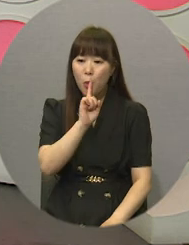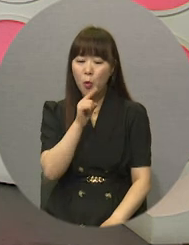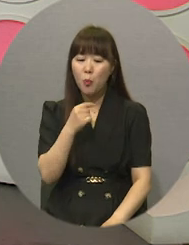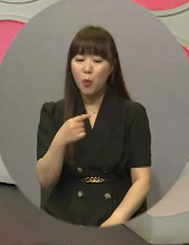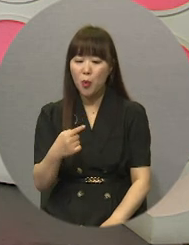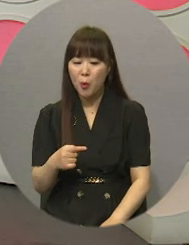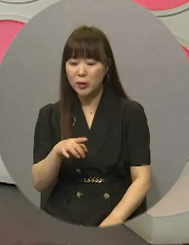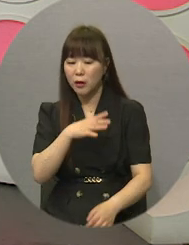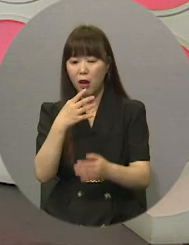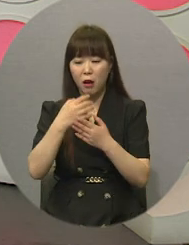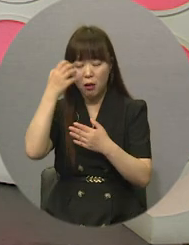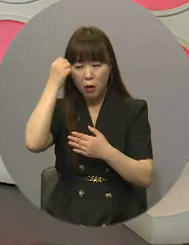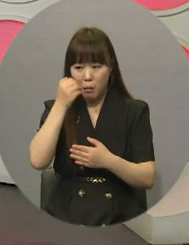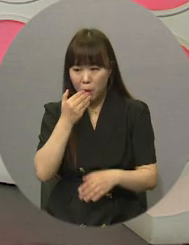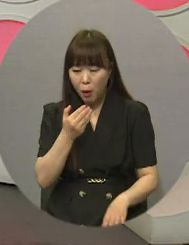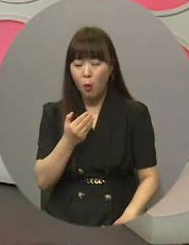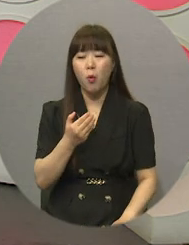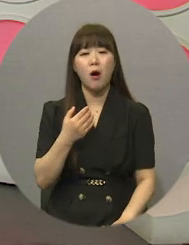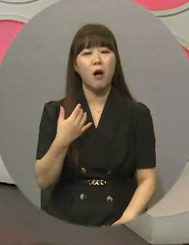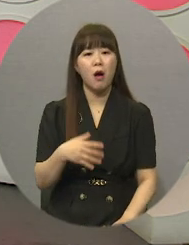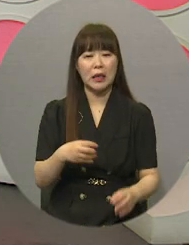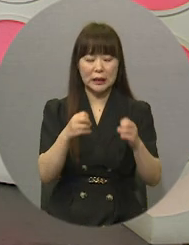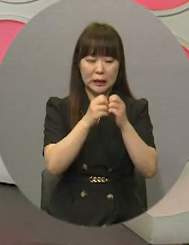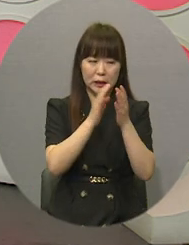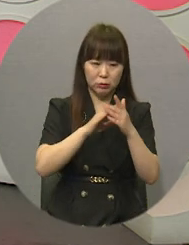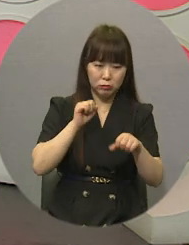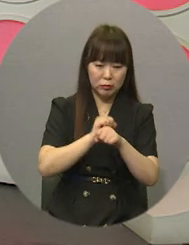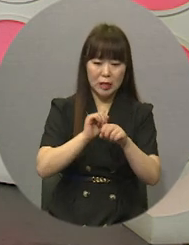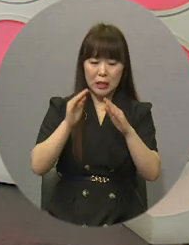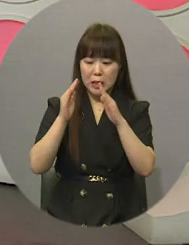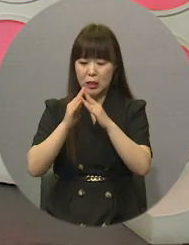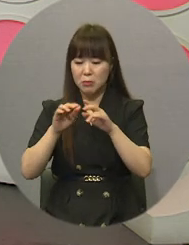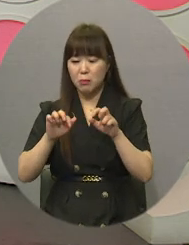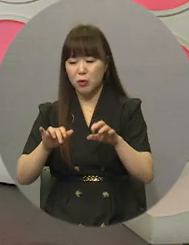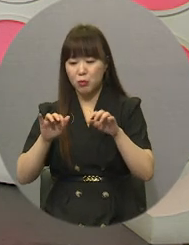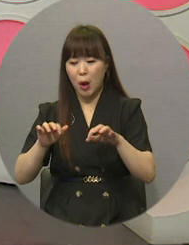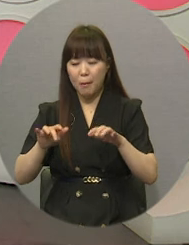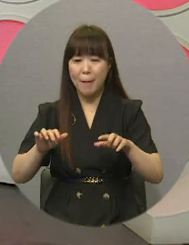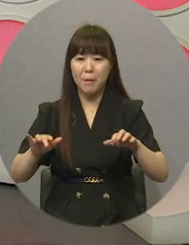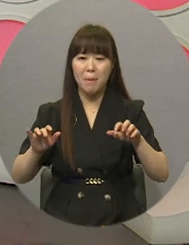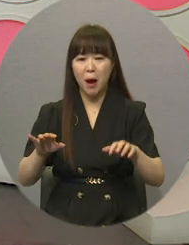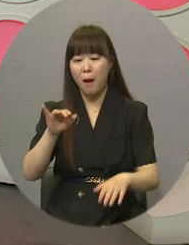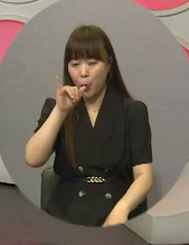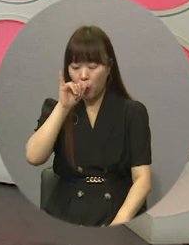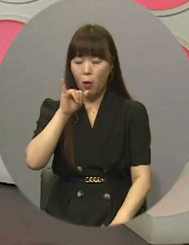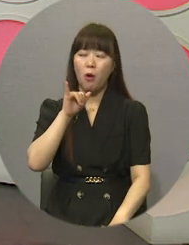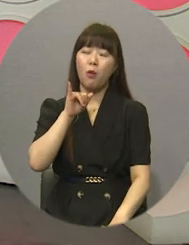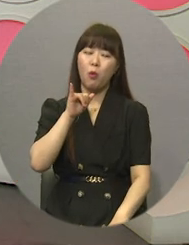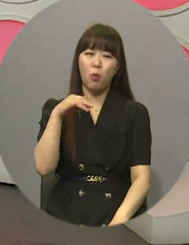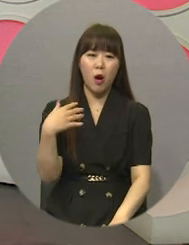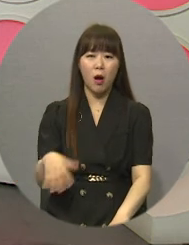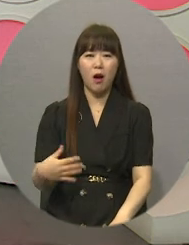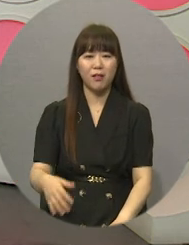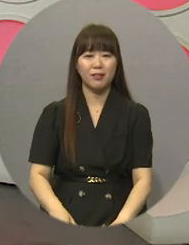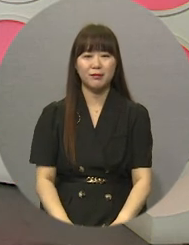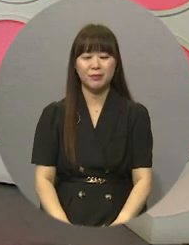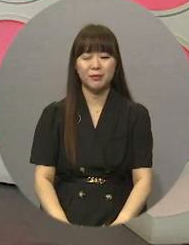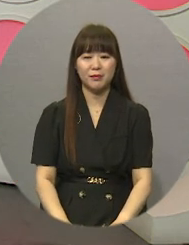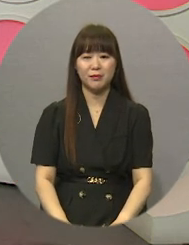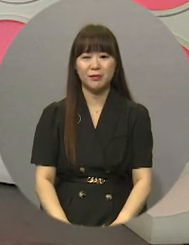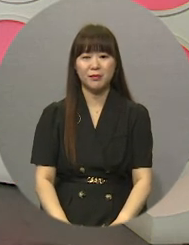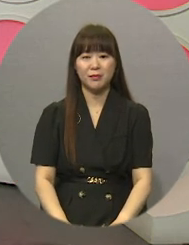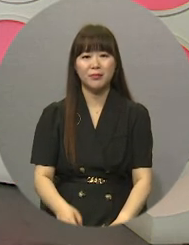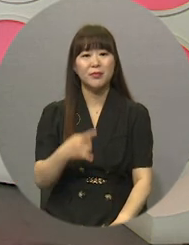기억을 이렇게 하시고 있는 게, 예. 글씨 잘 썼고, 풍금이 있었고, 집에. 네. 야, 어머니 대단하시다. 근데 이제 어머님